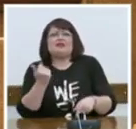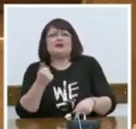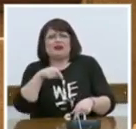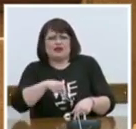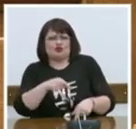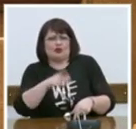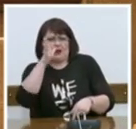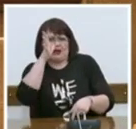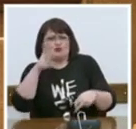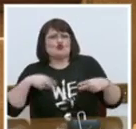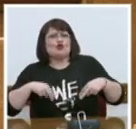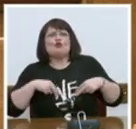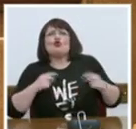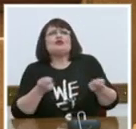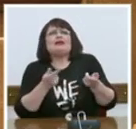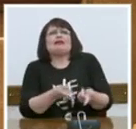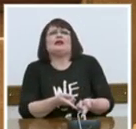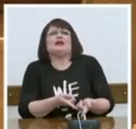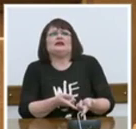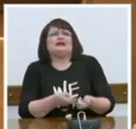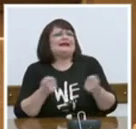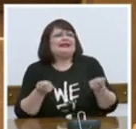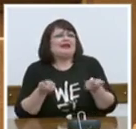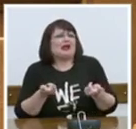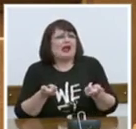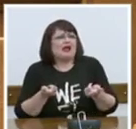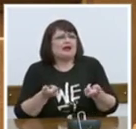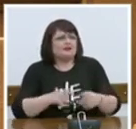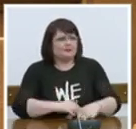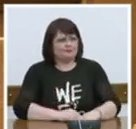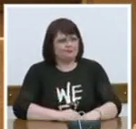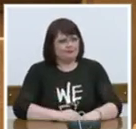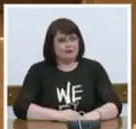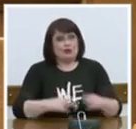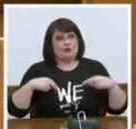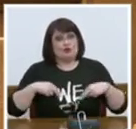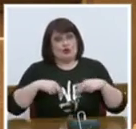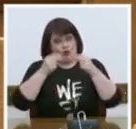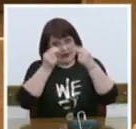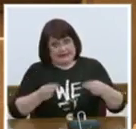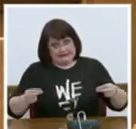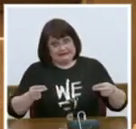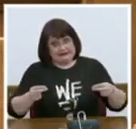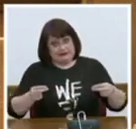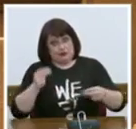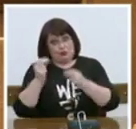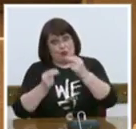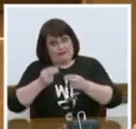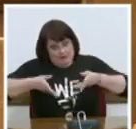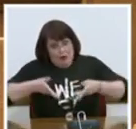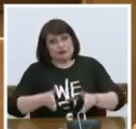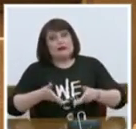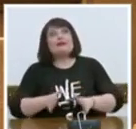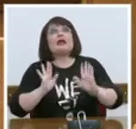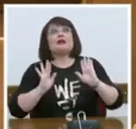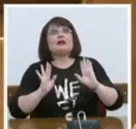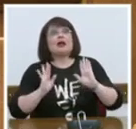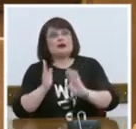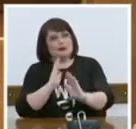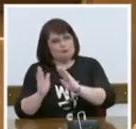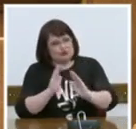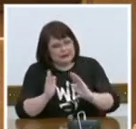συναρμόδια Υπουργεία? Αυτό το Υπουργείο θα αναλάβει να λύσει το δημογραφικό πρόβλημα της χώρας, προστατεύοντας και